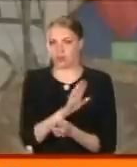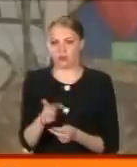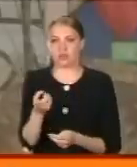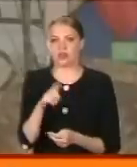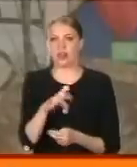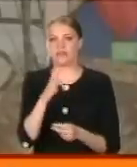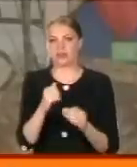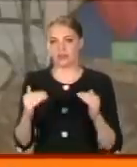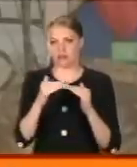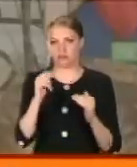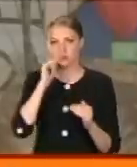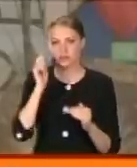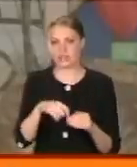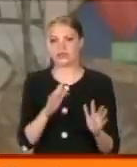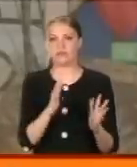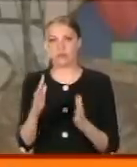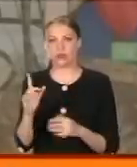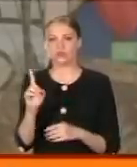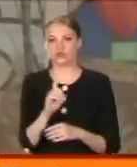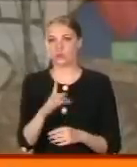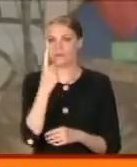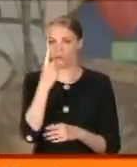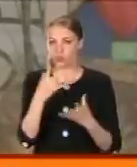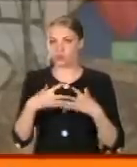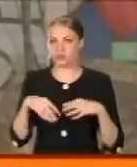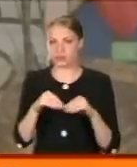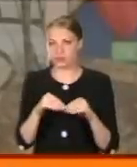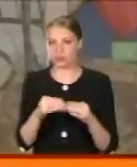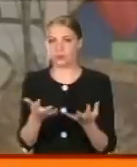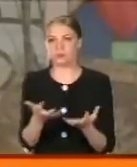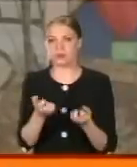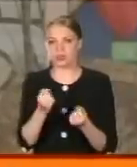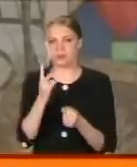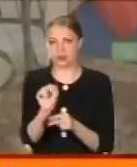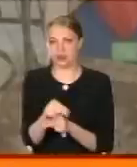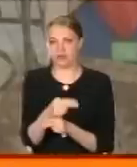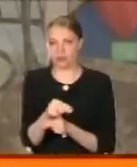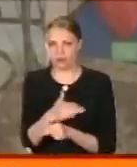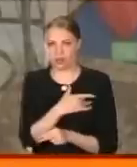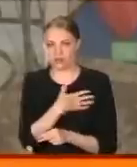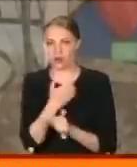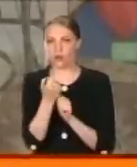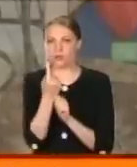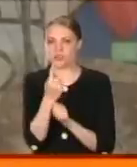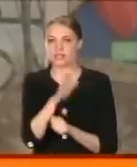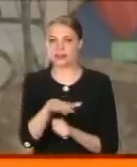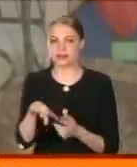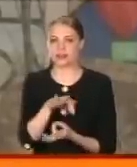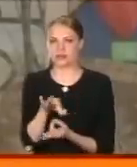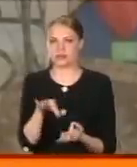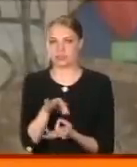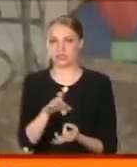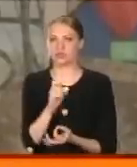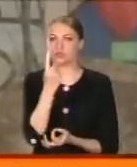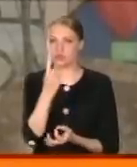навіть на рівні України випадку, щоб в одну сім'ю прийняли на виховання 11 дітей-сиріт